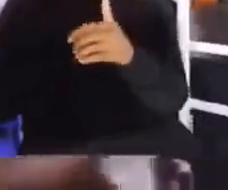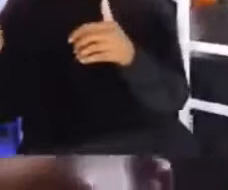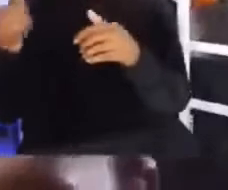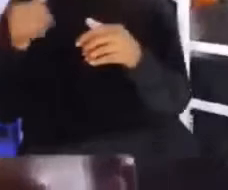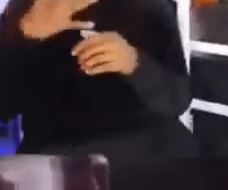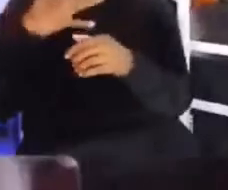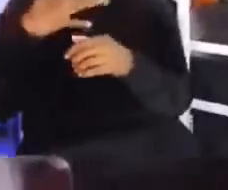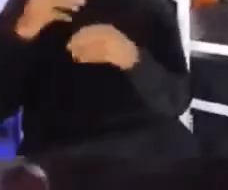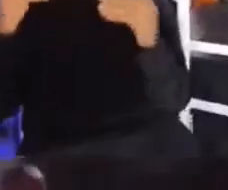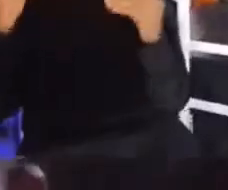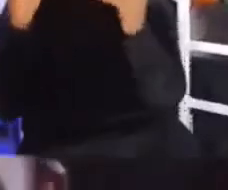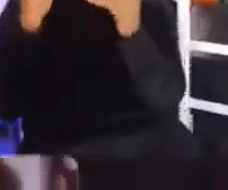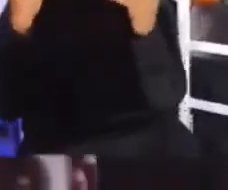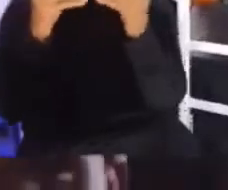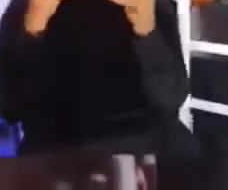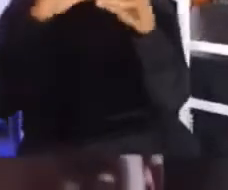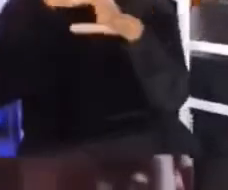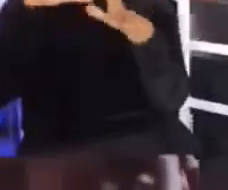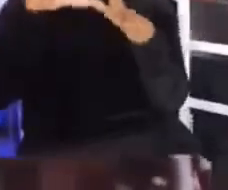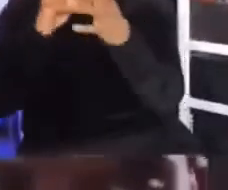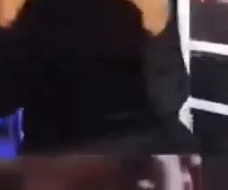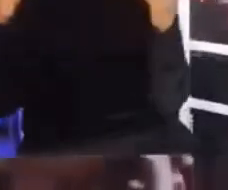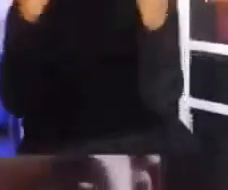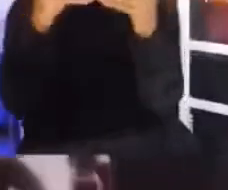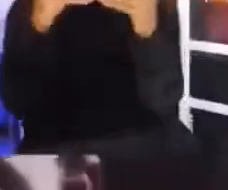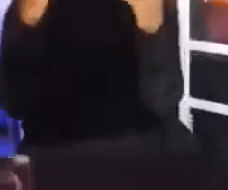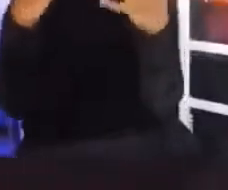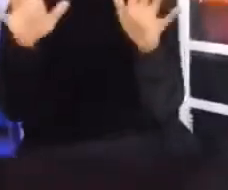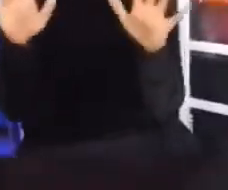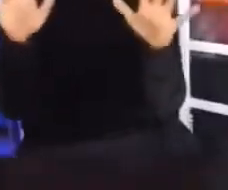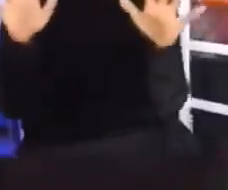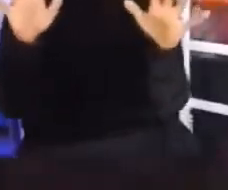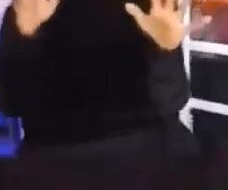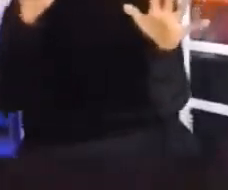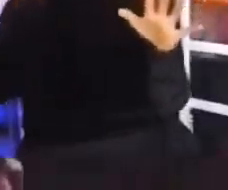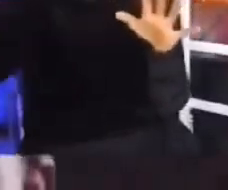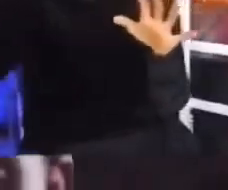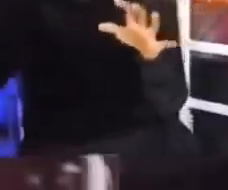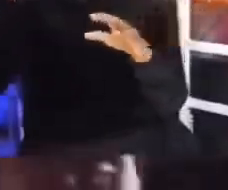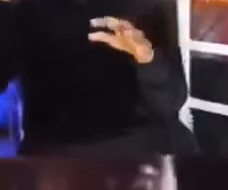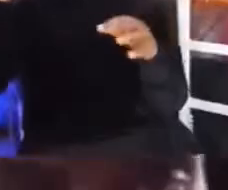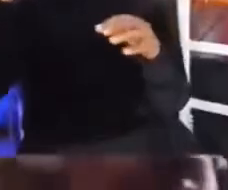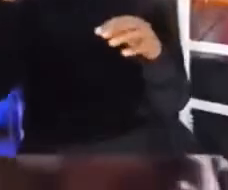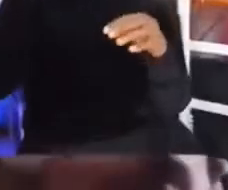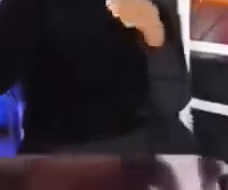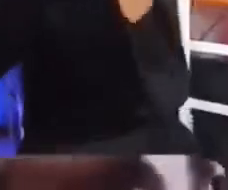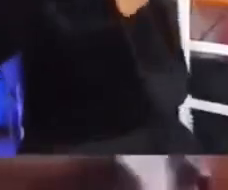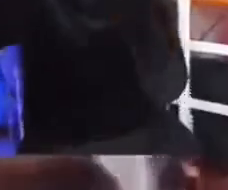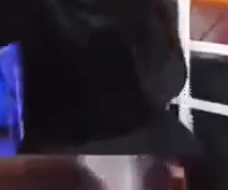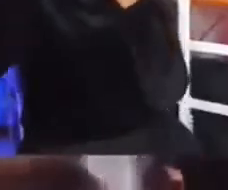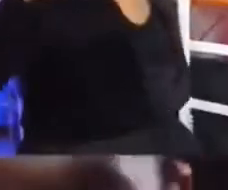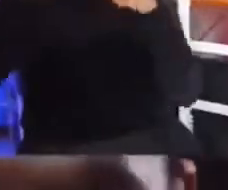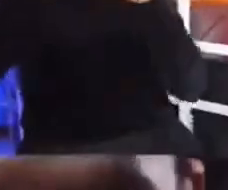Lirikana ni kuhuri ya Thio Firas Church njadhaine. Tariki igere mweli wa keda mwaka inuyo wa 2022.